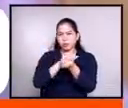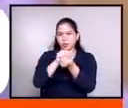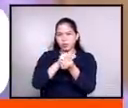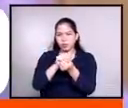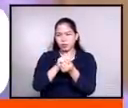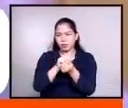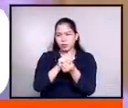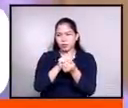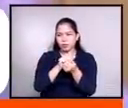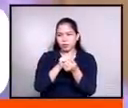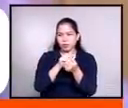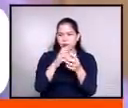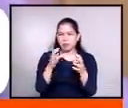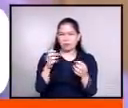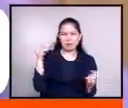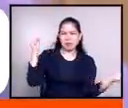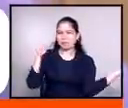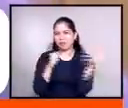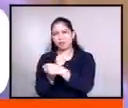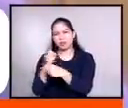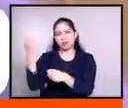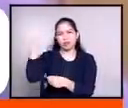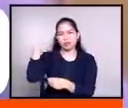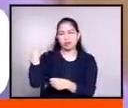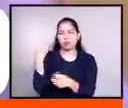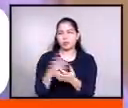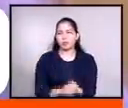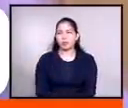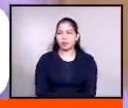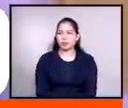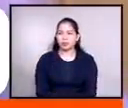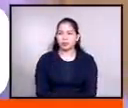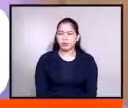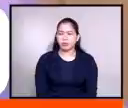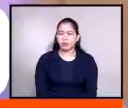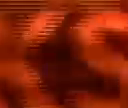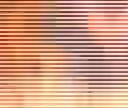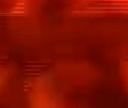termos. Hinampas niya yung termos sa likod ko.